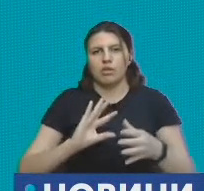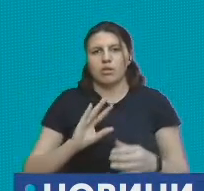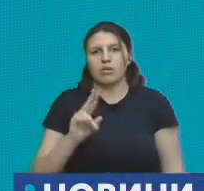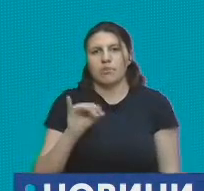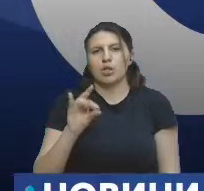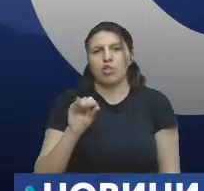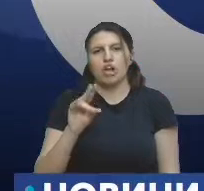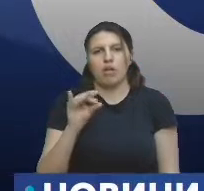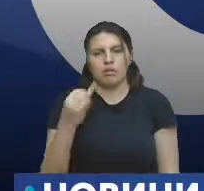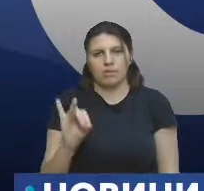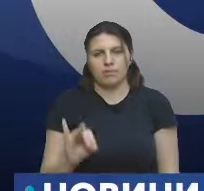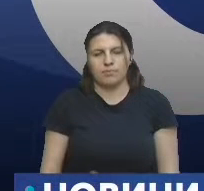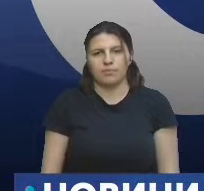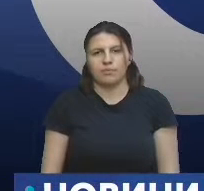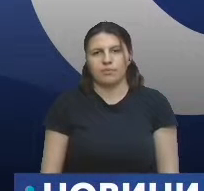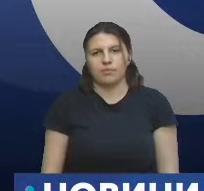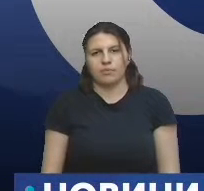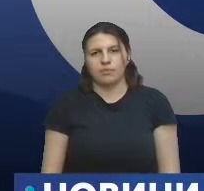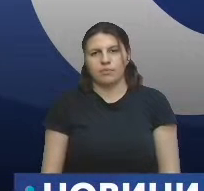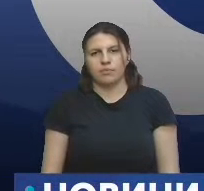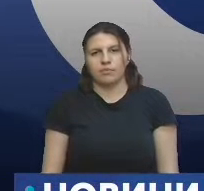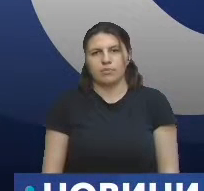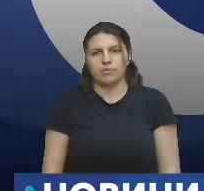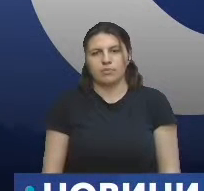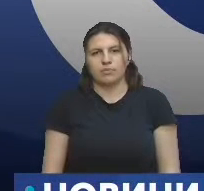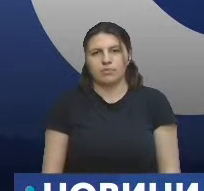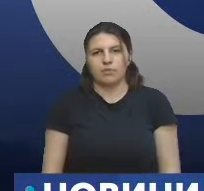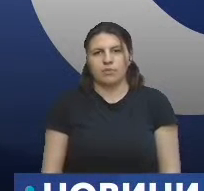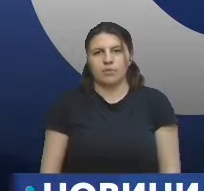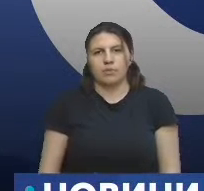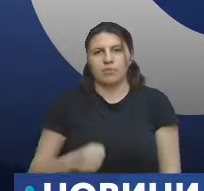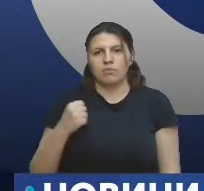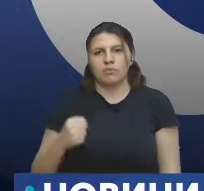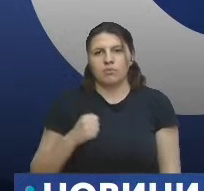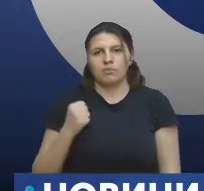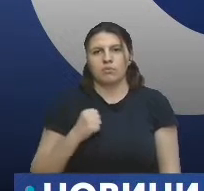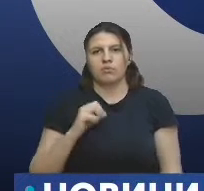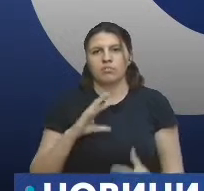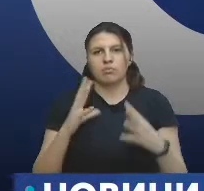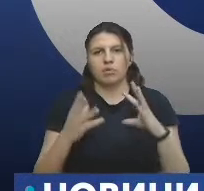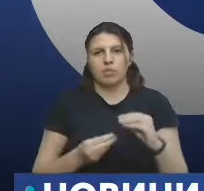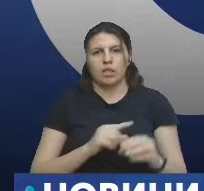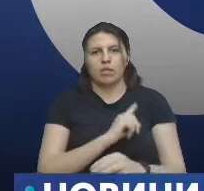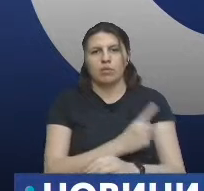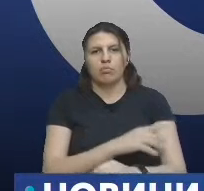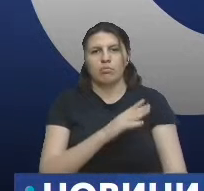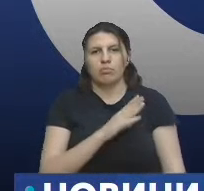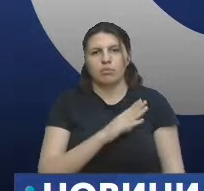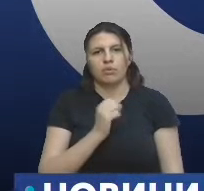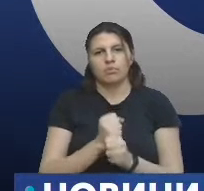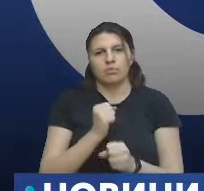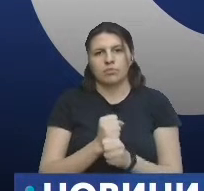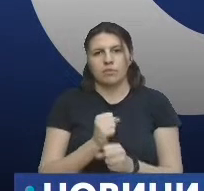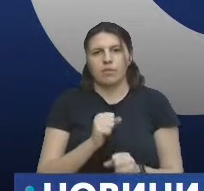Чалий. Службовцям від складу об'єднаних сил було оперативно організовано евакуацію пораненого сильного ворожого вогню у